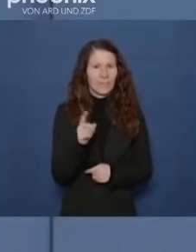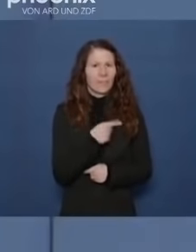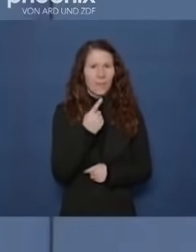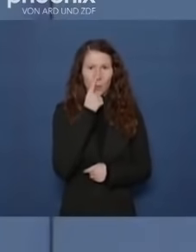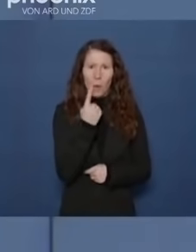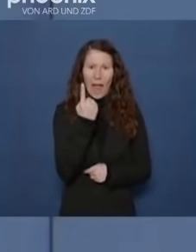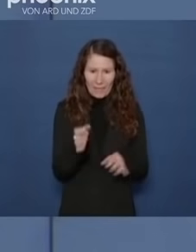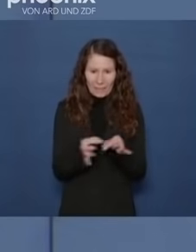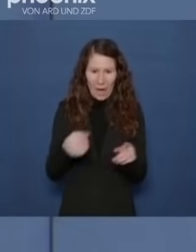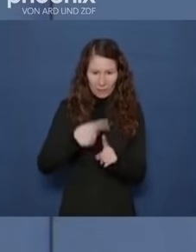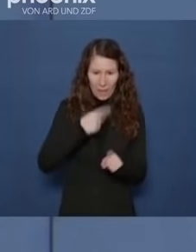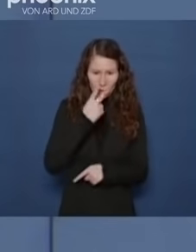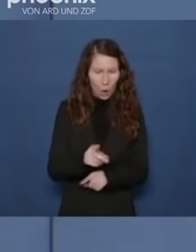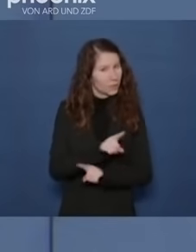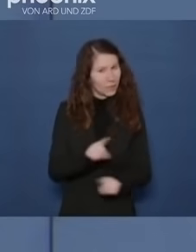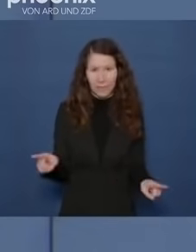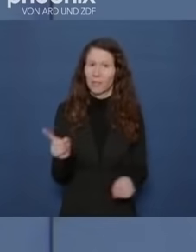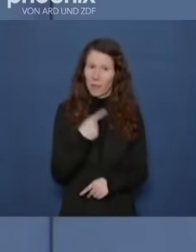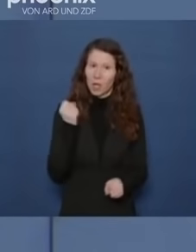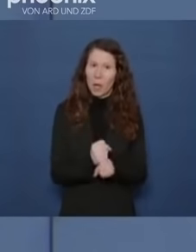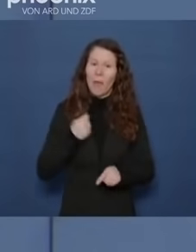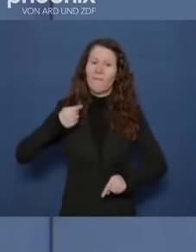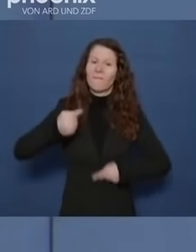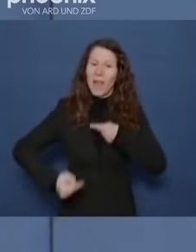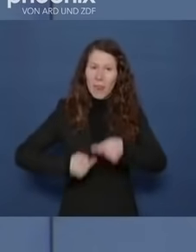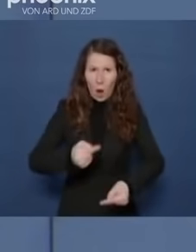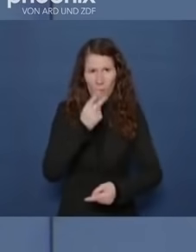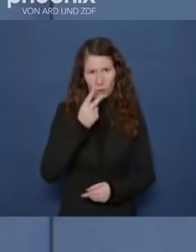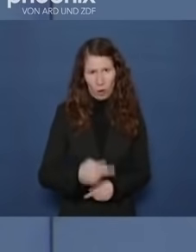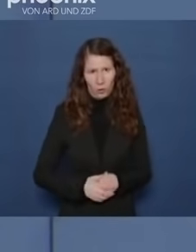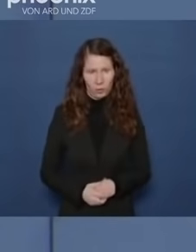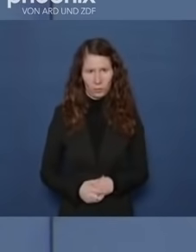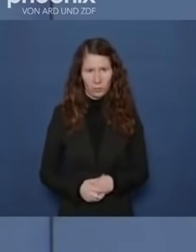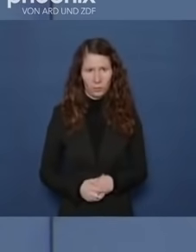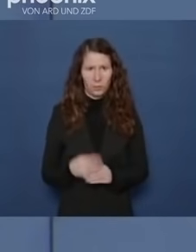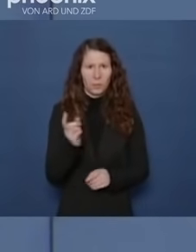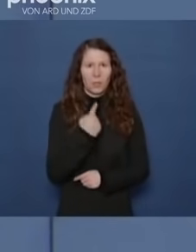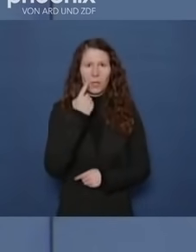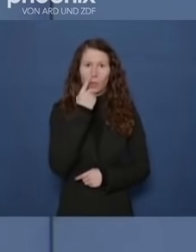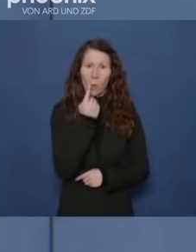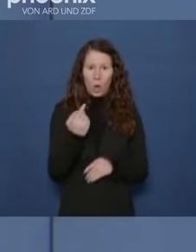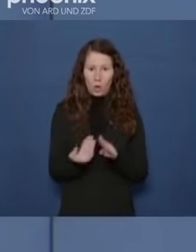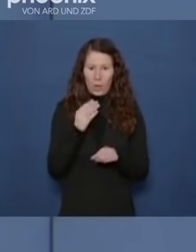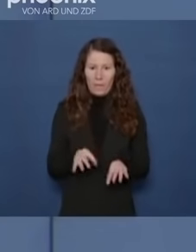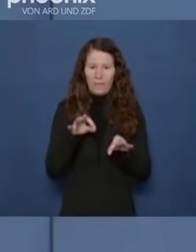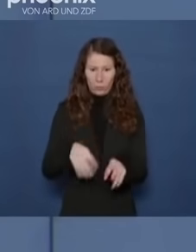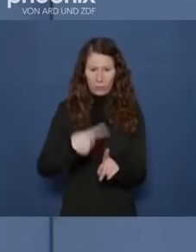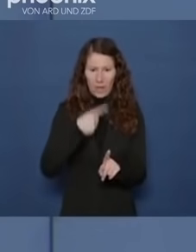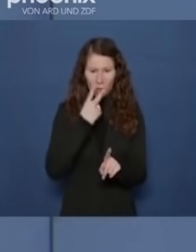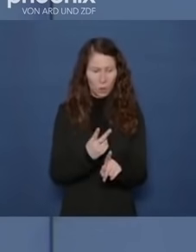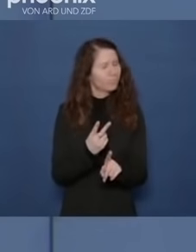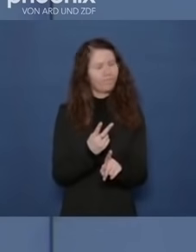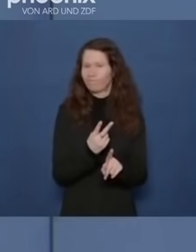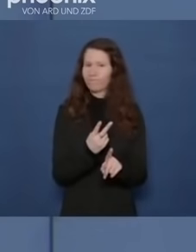Tag angucken, sondern dass wir uns immer einen Verlauf angucken der Zahlen. Und dass wir uns auch nicht nur die Zahl der Neuinfektionen anschauen,